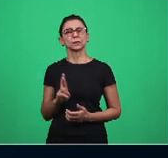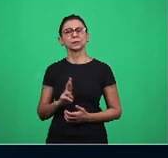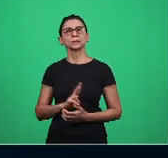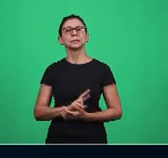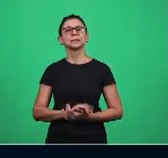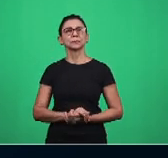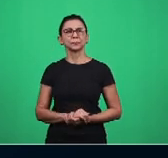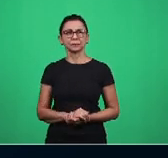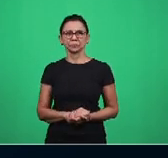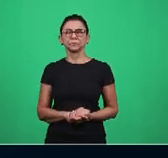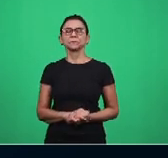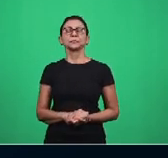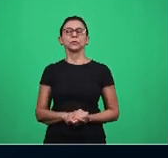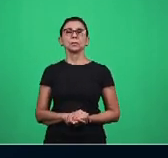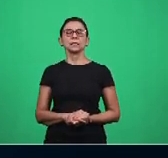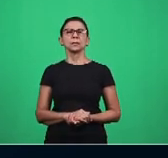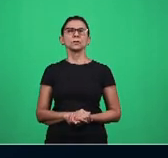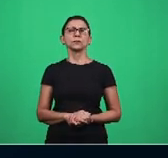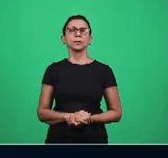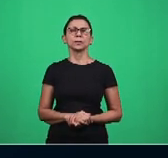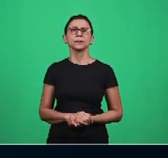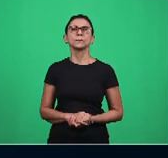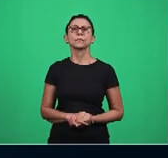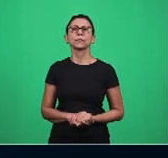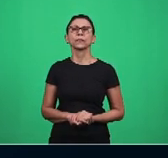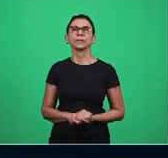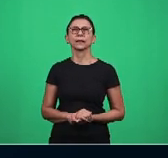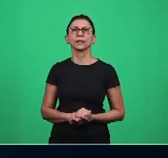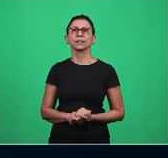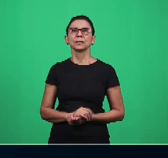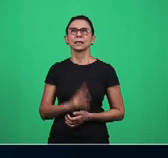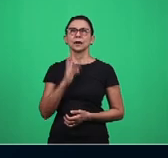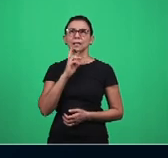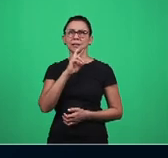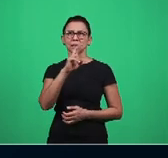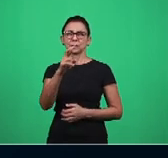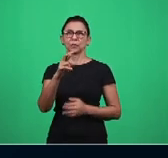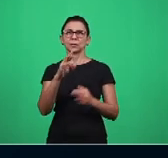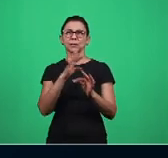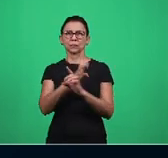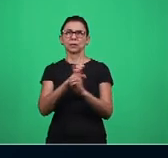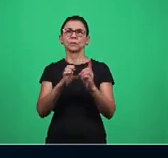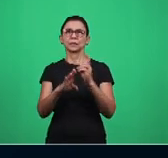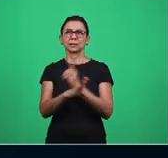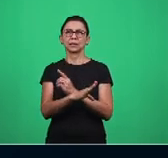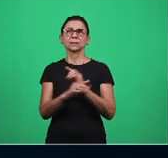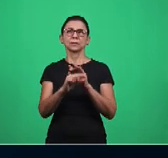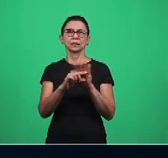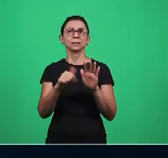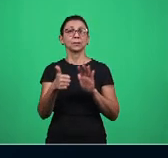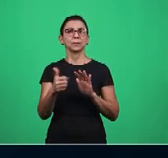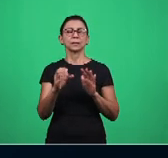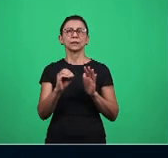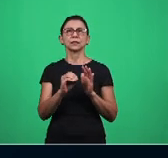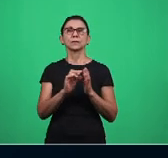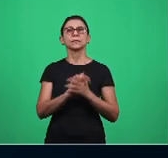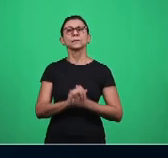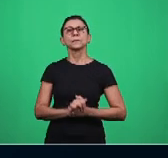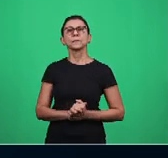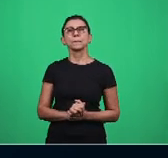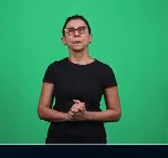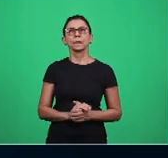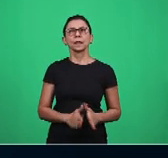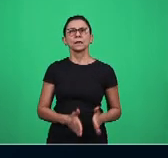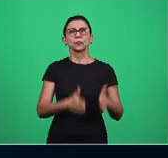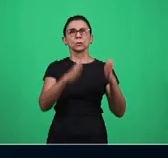question de l'école biblique dominicale se trouve au verset 10. Il lui a fait des colonnes d'argent et un estrade d'or et un